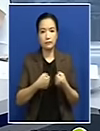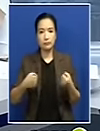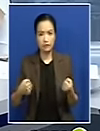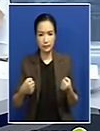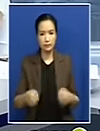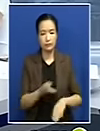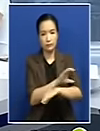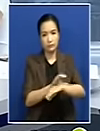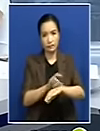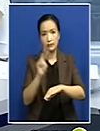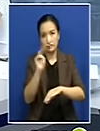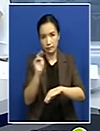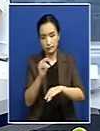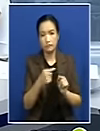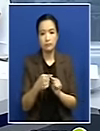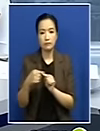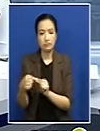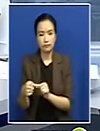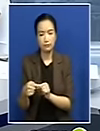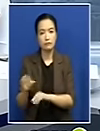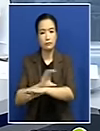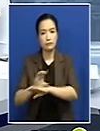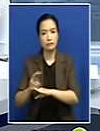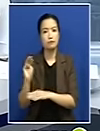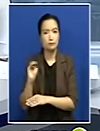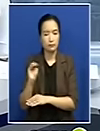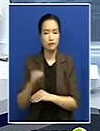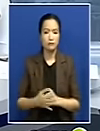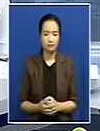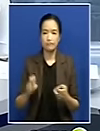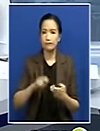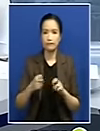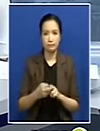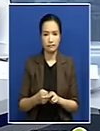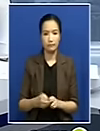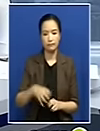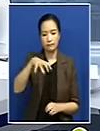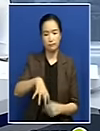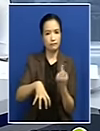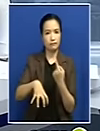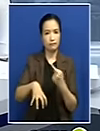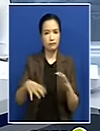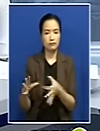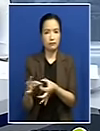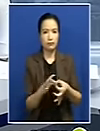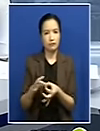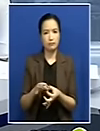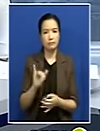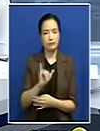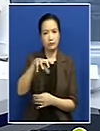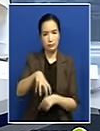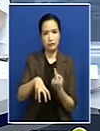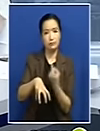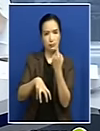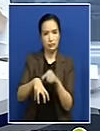รถไฟฟ้าสายสีน้ำเงินซึ่งมันก็ไปเชื่อมโยงกับรถไฟฟ้าสายสีม่วงด้วยที่เป็นปัญหาการหนึ่งสถานีที่มันยังไม่เชื่อมต ่ อแล้วก็มี